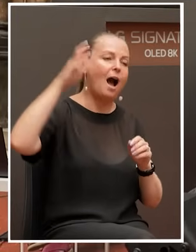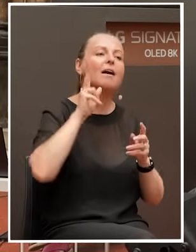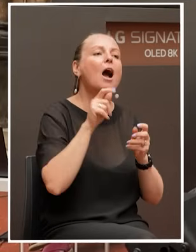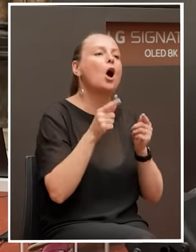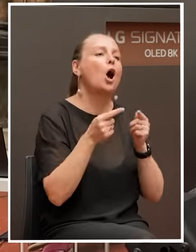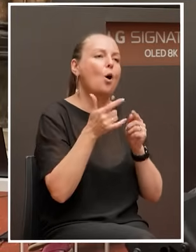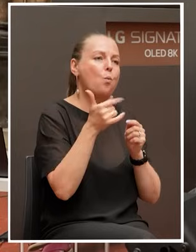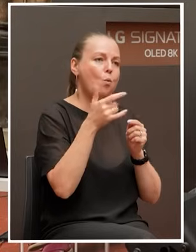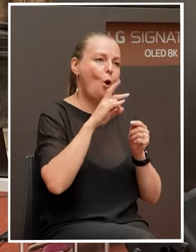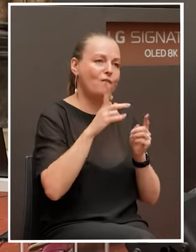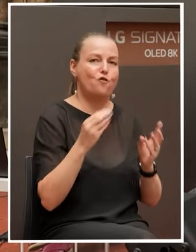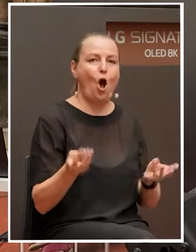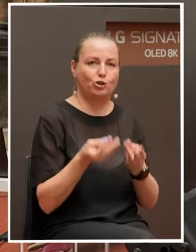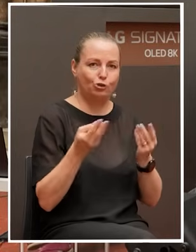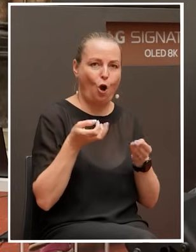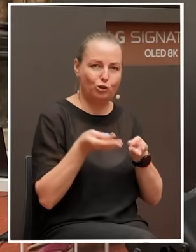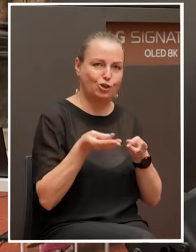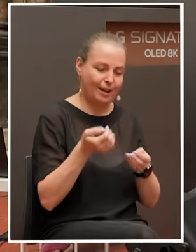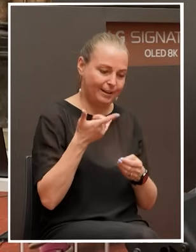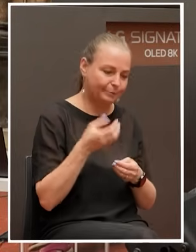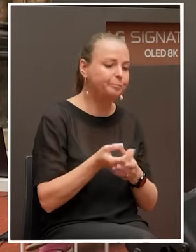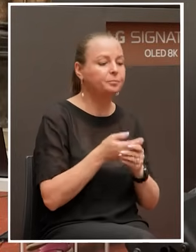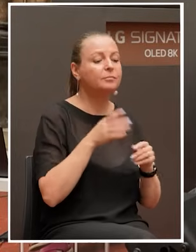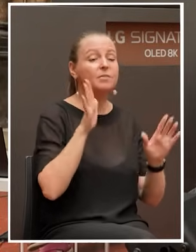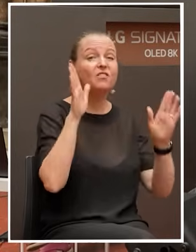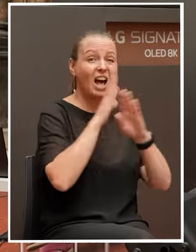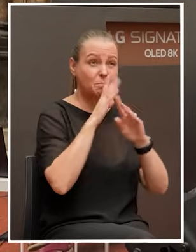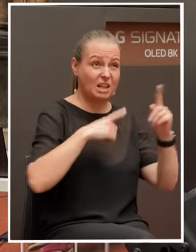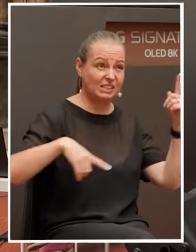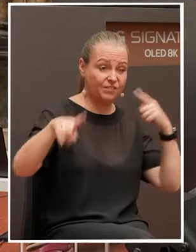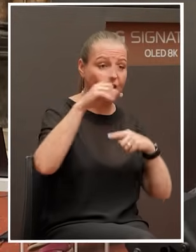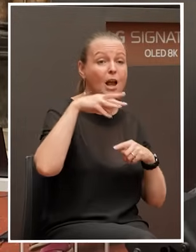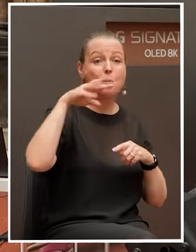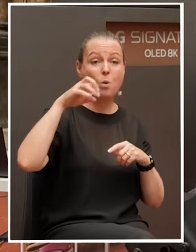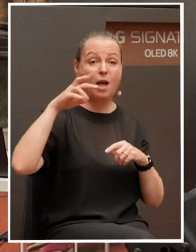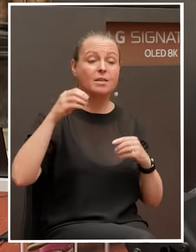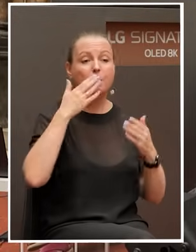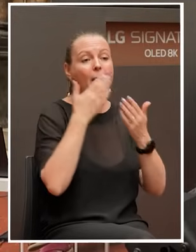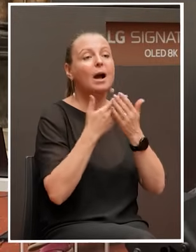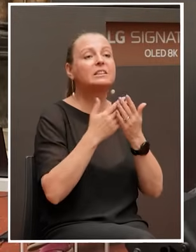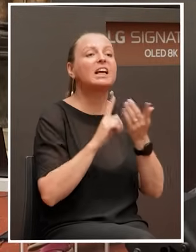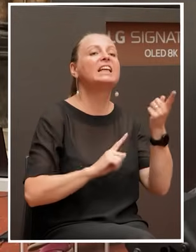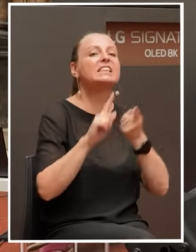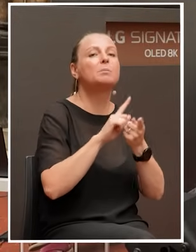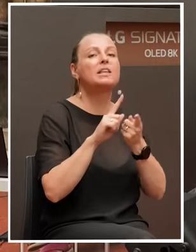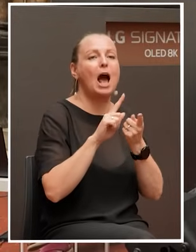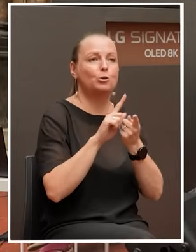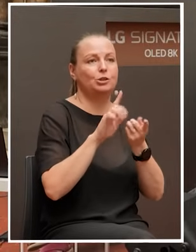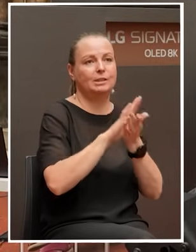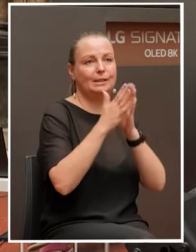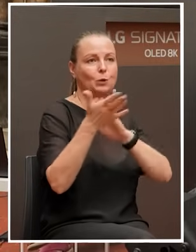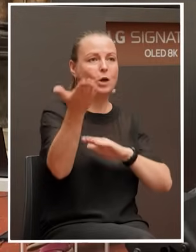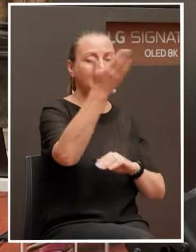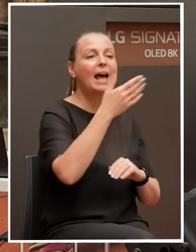красной крови, фиолетовой скорби вокруг них на земле и в атмосфере. Моне обнажает изменяющиеся портреты,